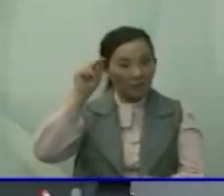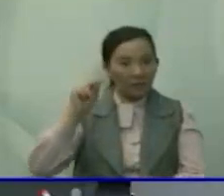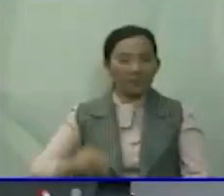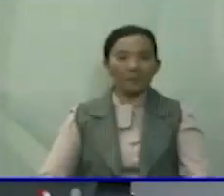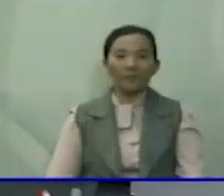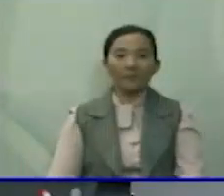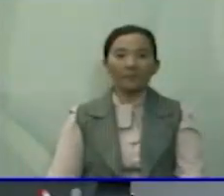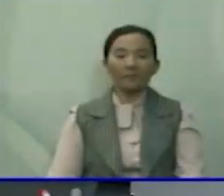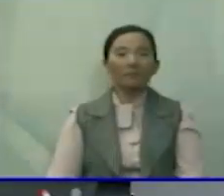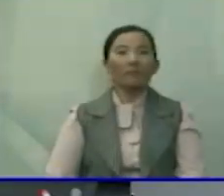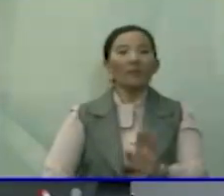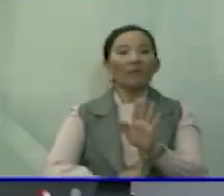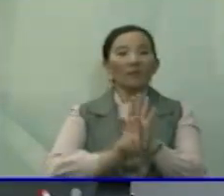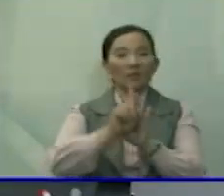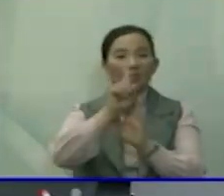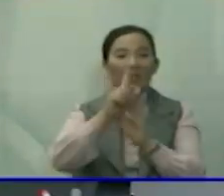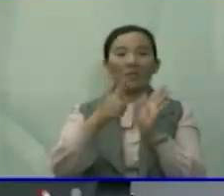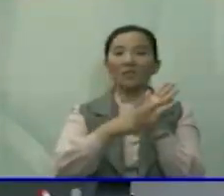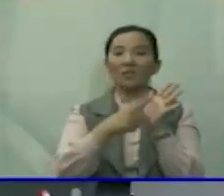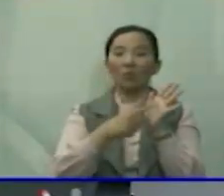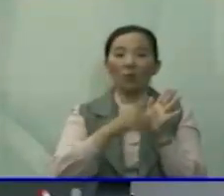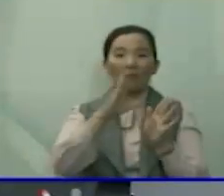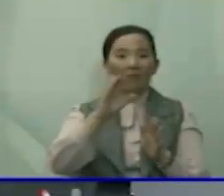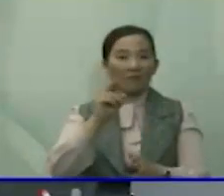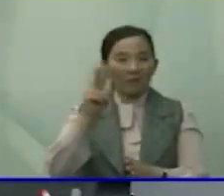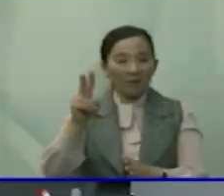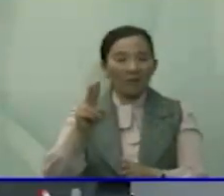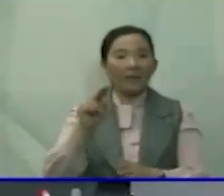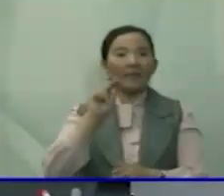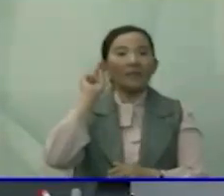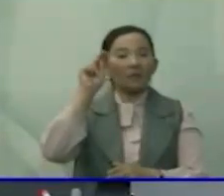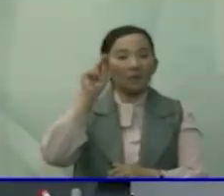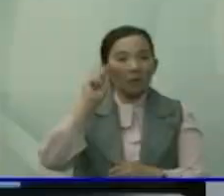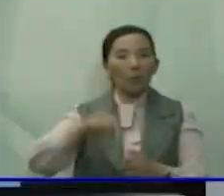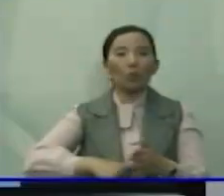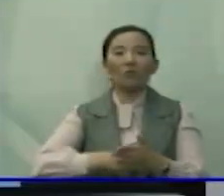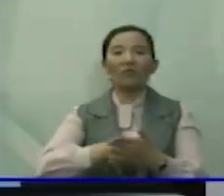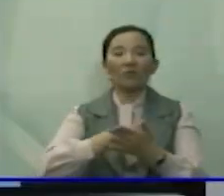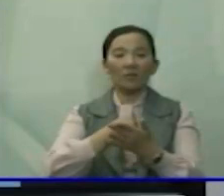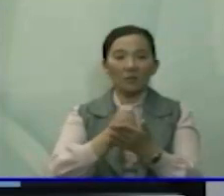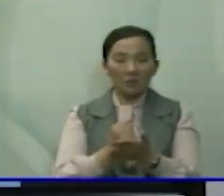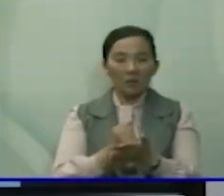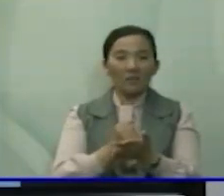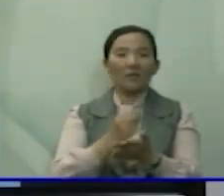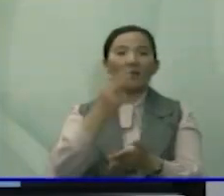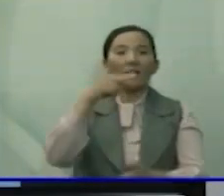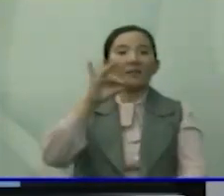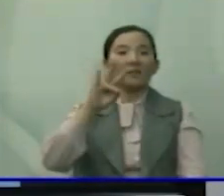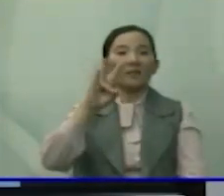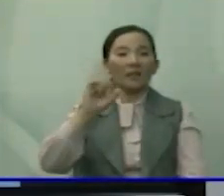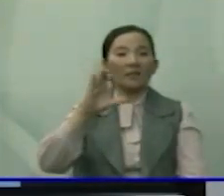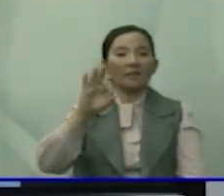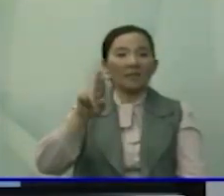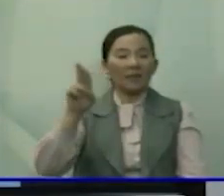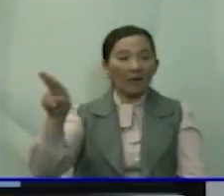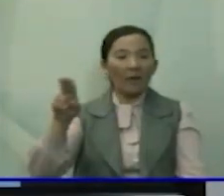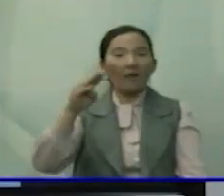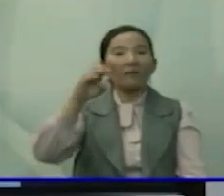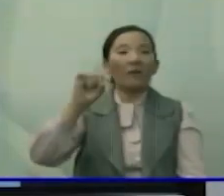к началу седьмого века в китае утвердилась династия тан